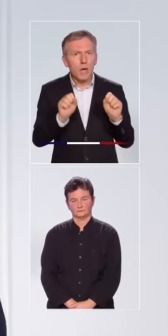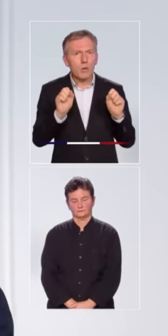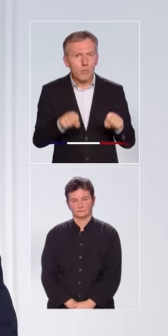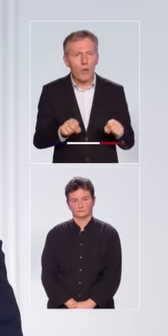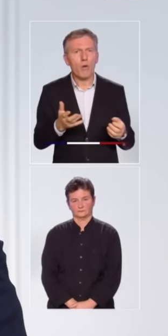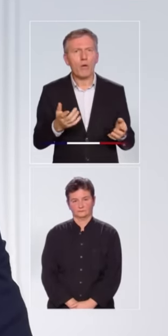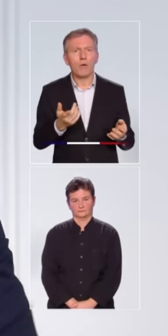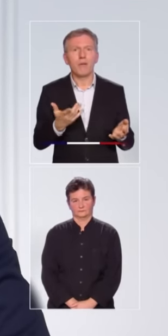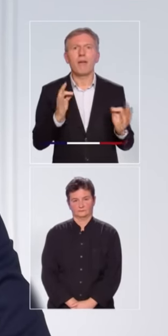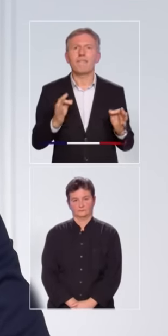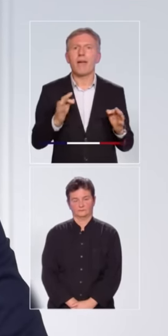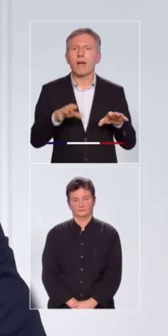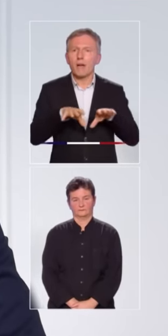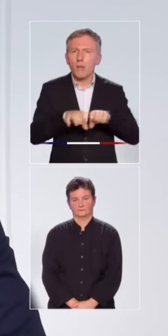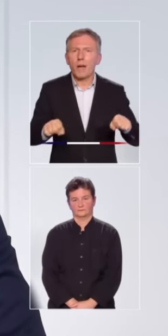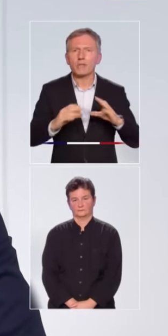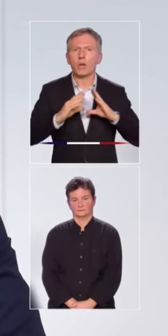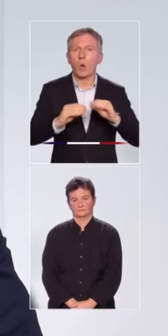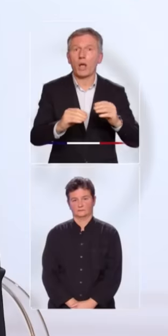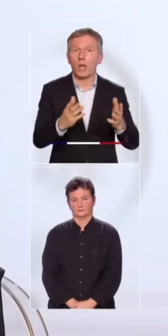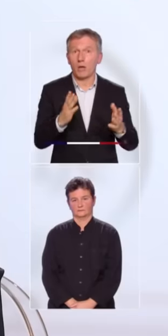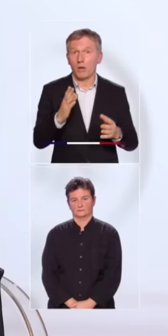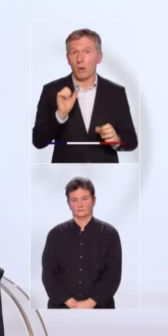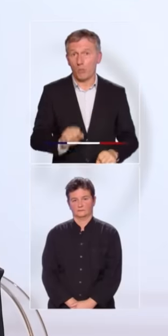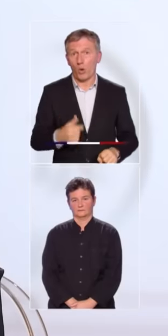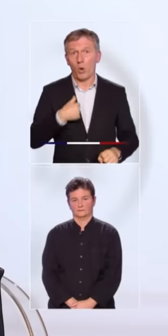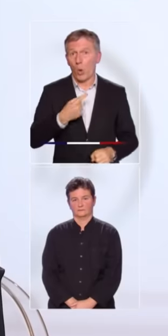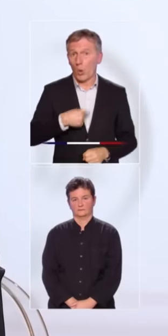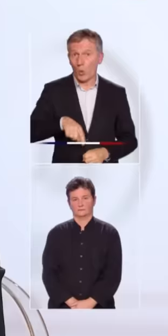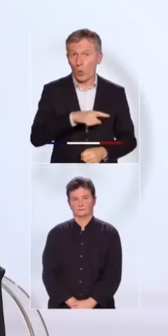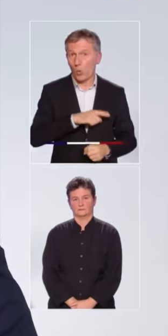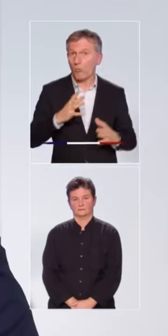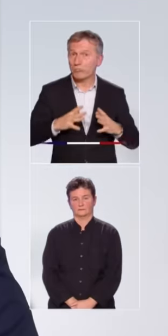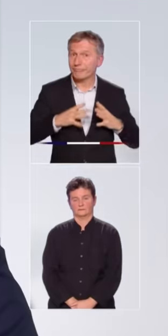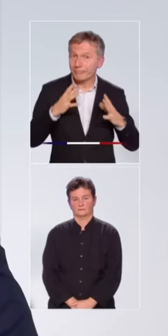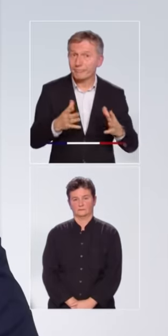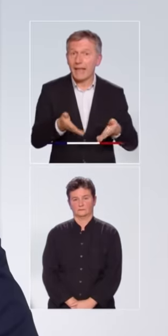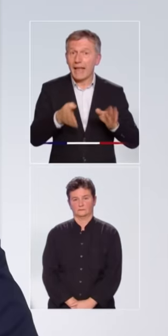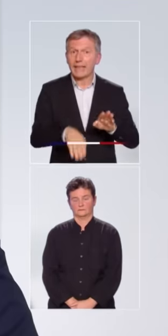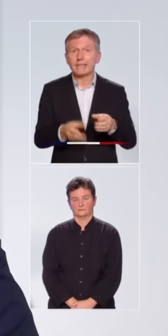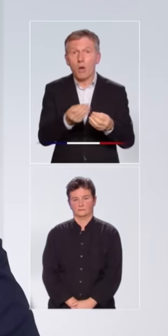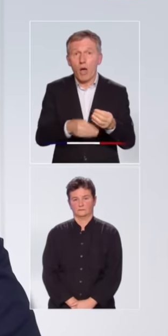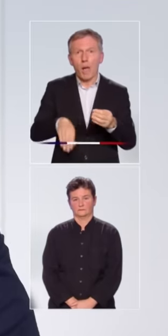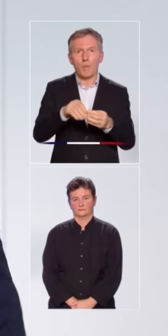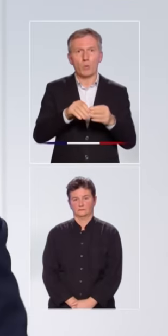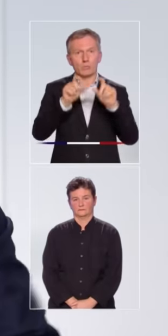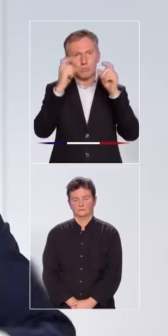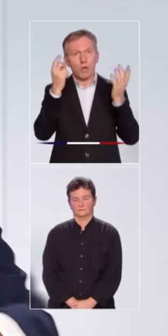comme sur le plan opérationnel, il ne faut pas exclure que nous ayons à prendre des décisions supplémentaires en européen.